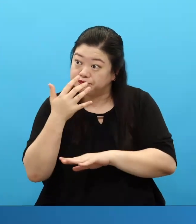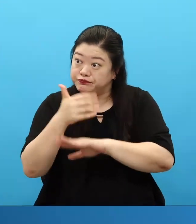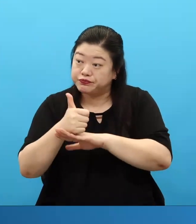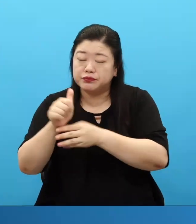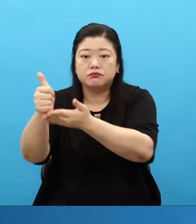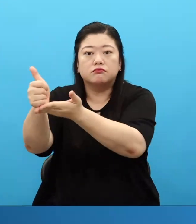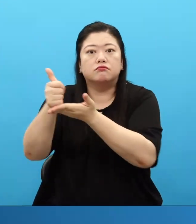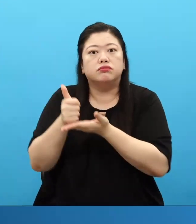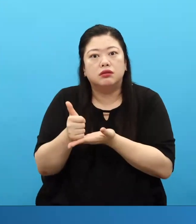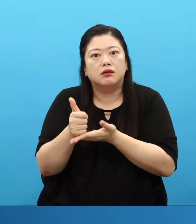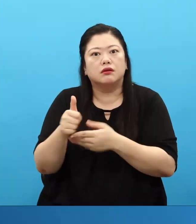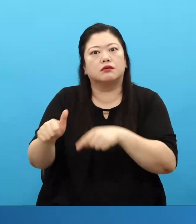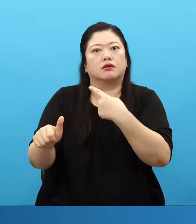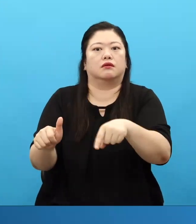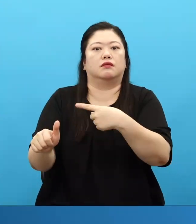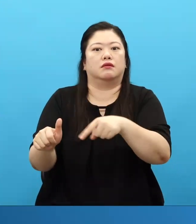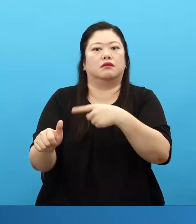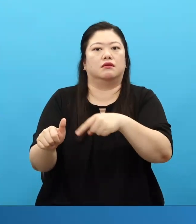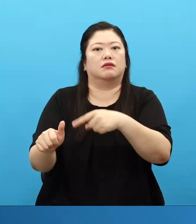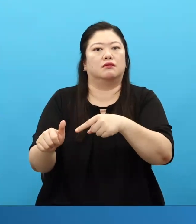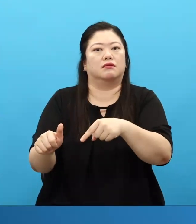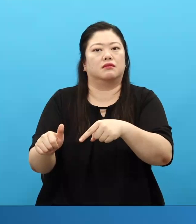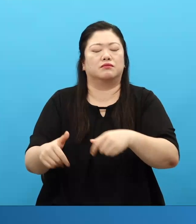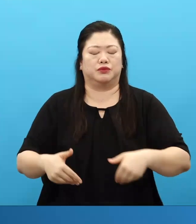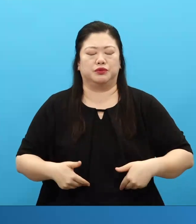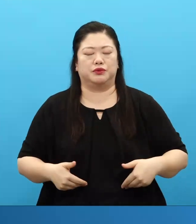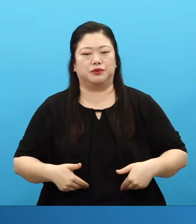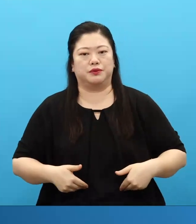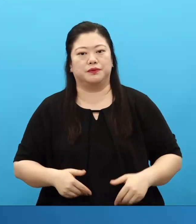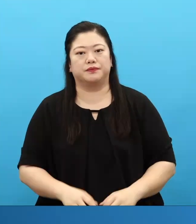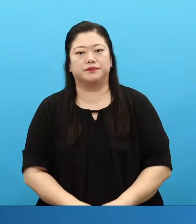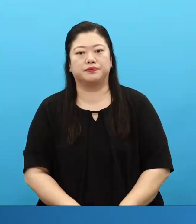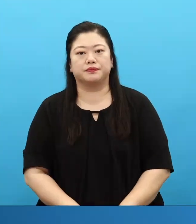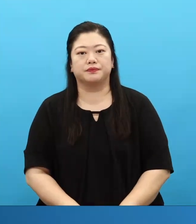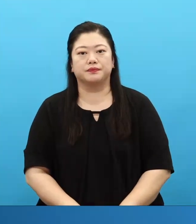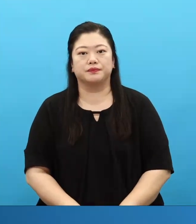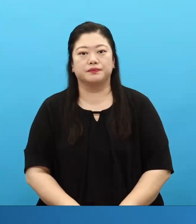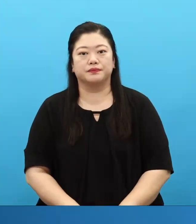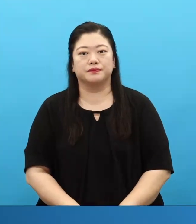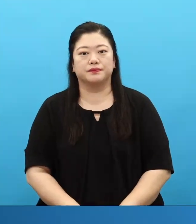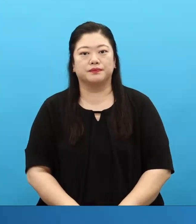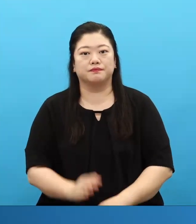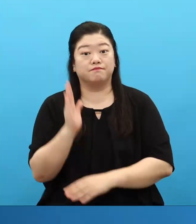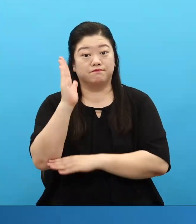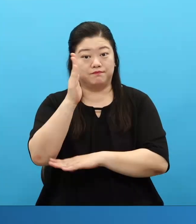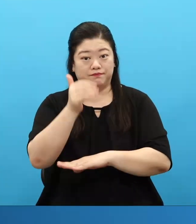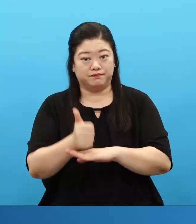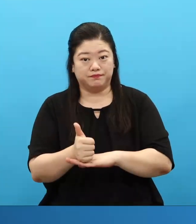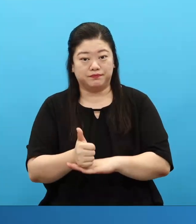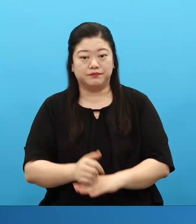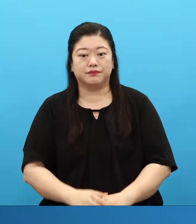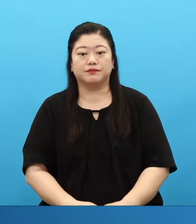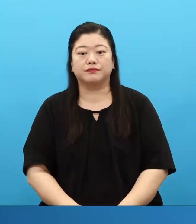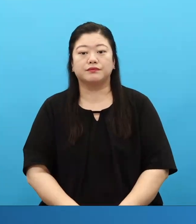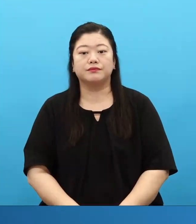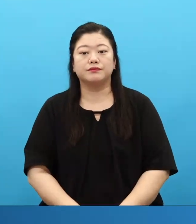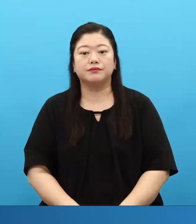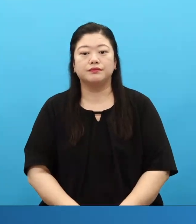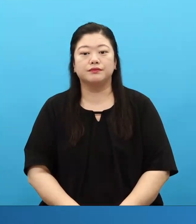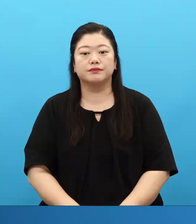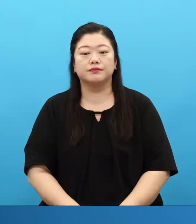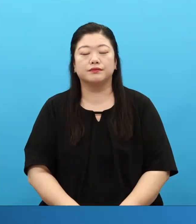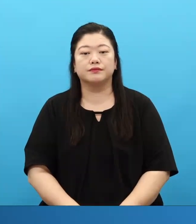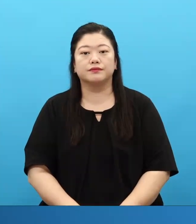common trait here. 뭐입니까? What is that? 전혀 예상치 못했던